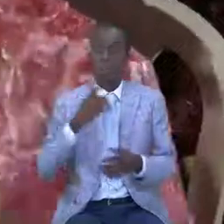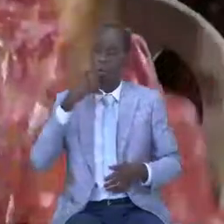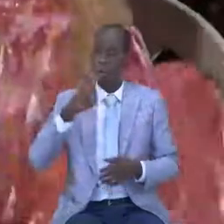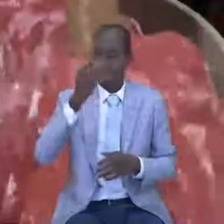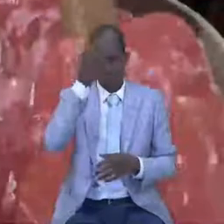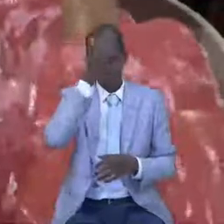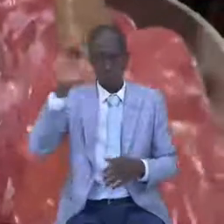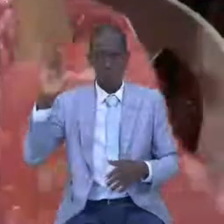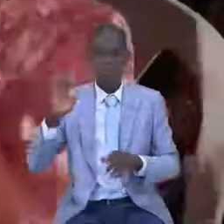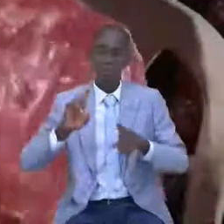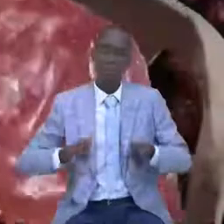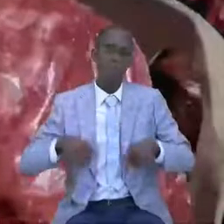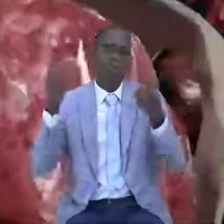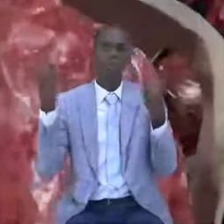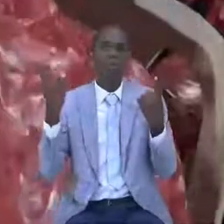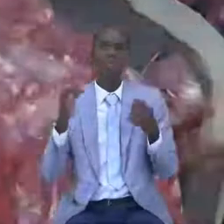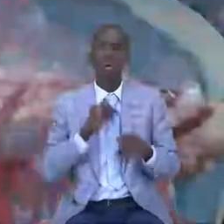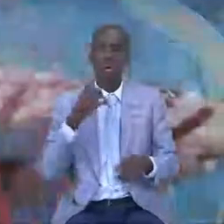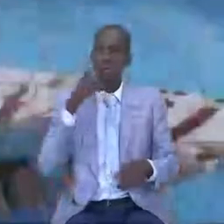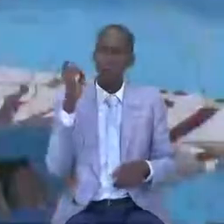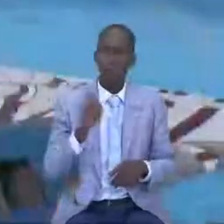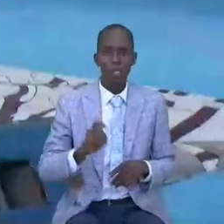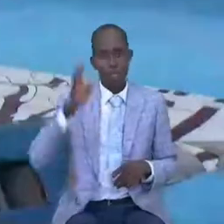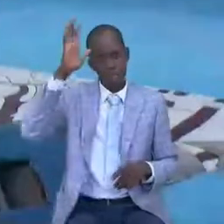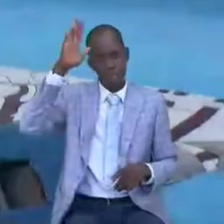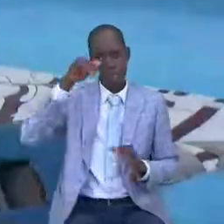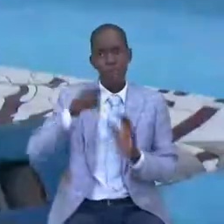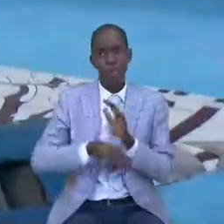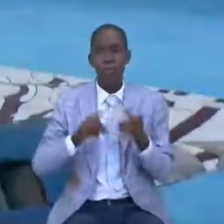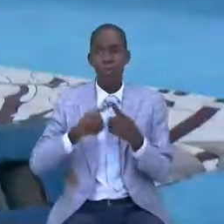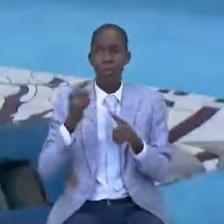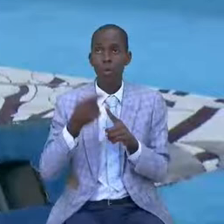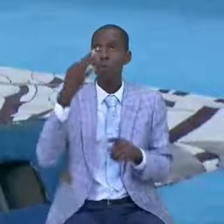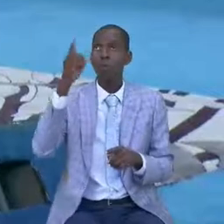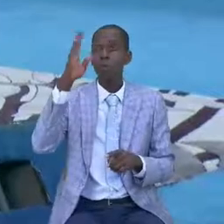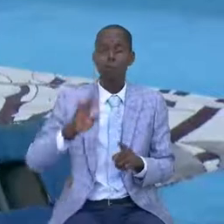la désobéissance, je te commande, désobéissance, quitte.